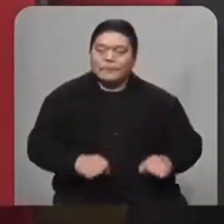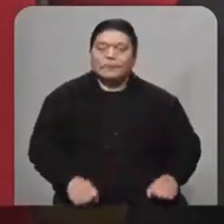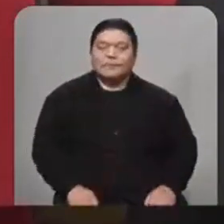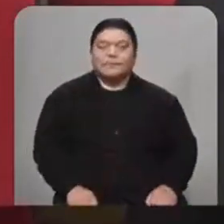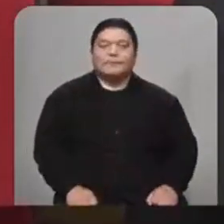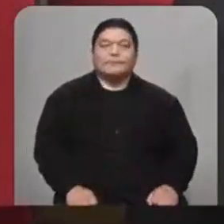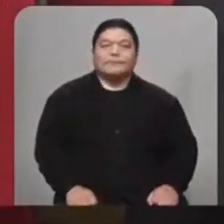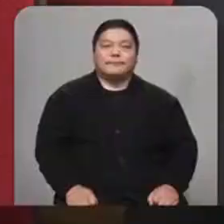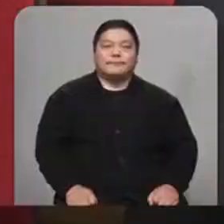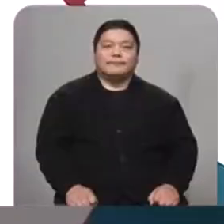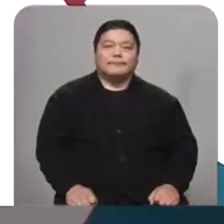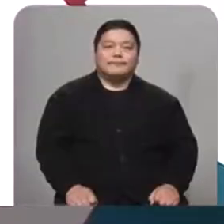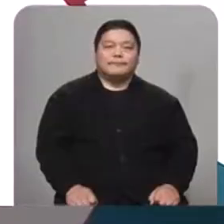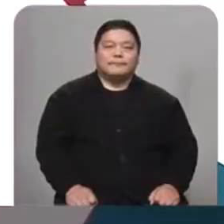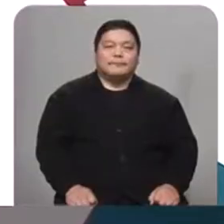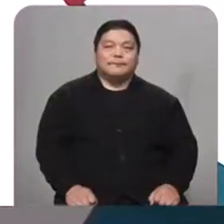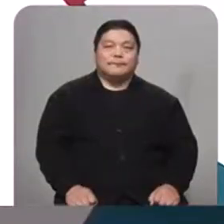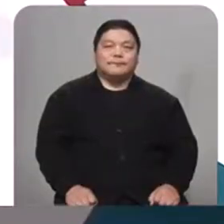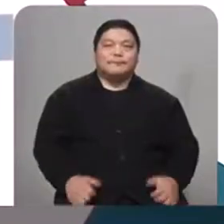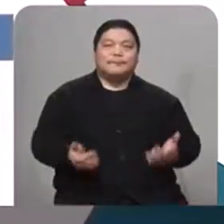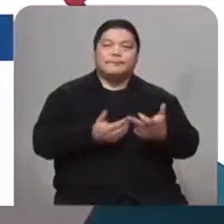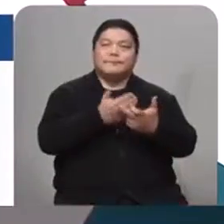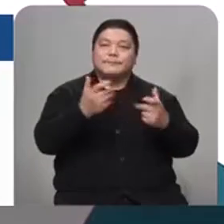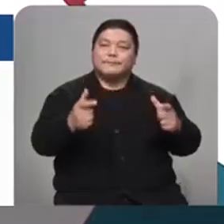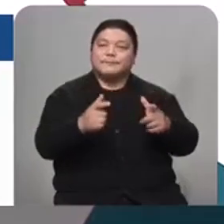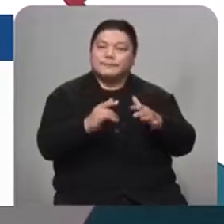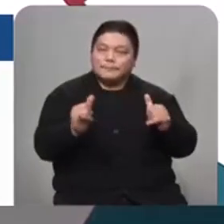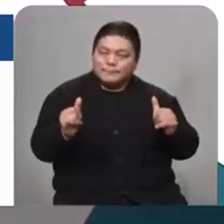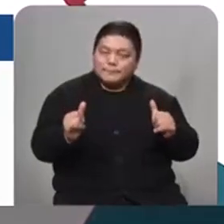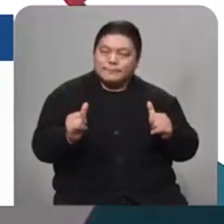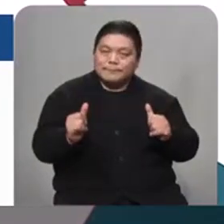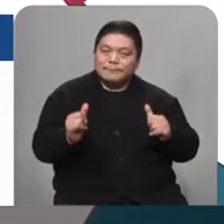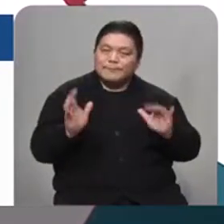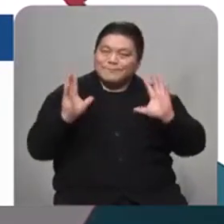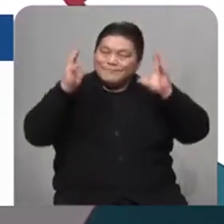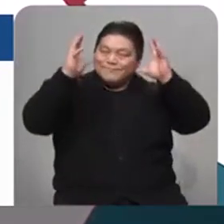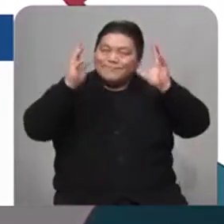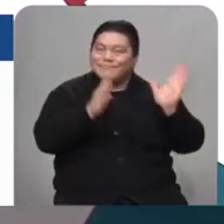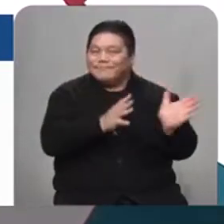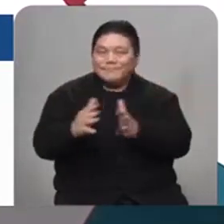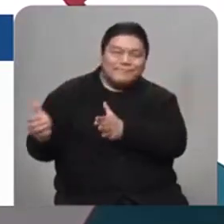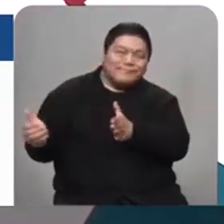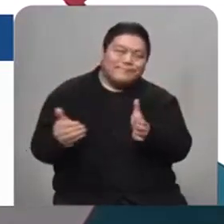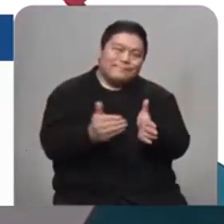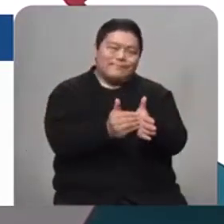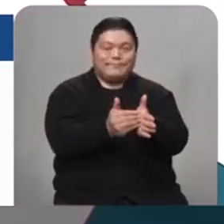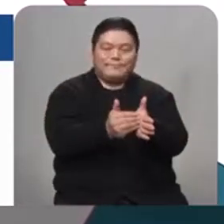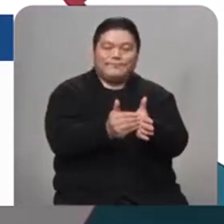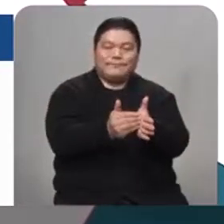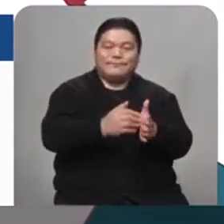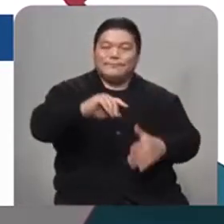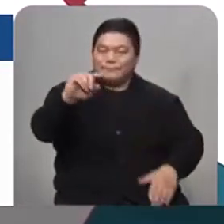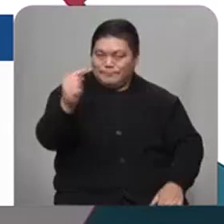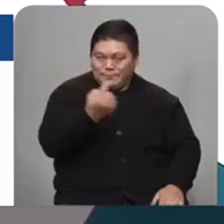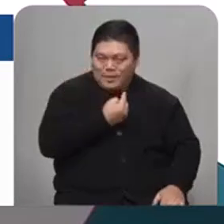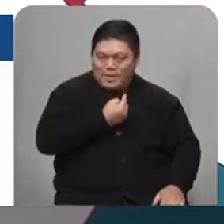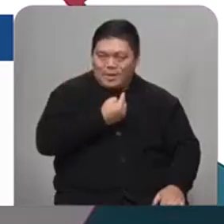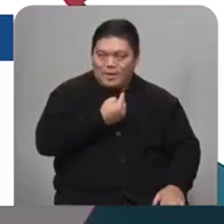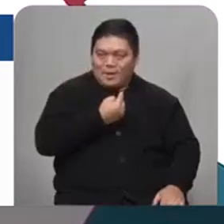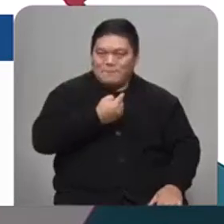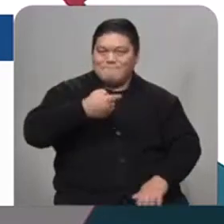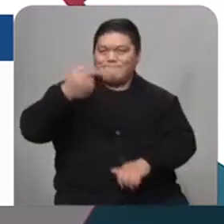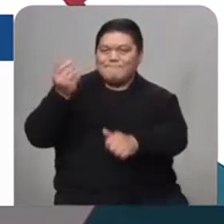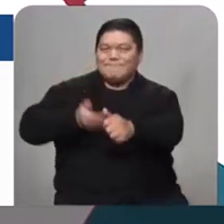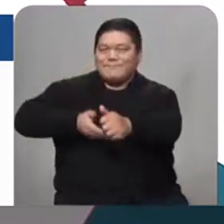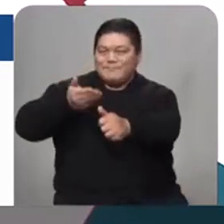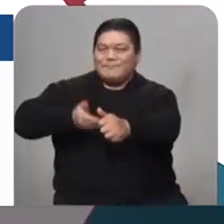확대도 추진합니다. 우리 강원도민들은 손님을 맞을 만반의 준비가 다 갖춰져 있습니다. 이제 강원도를